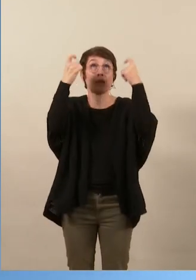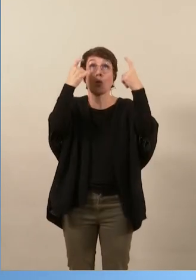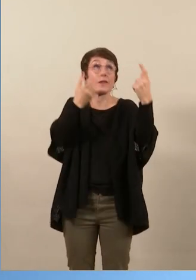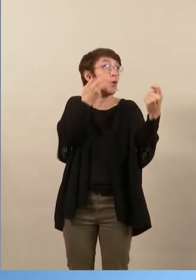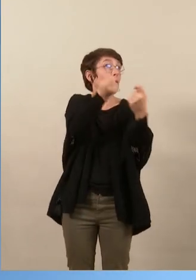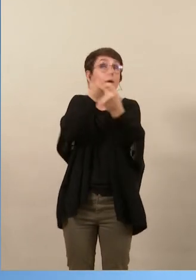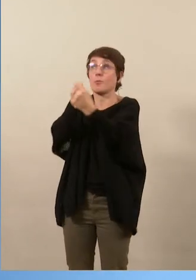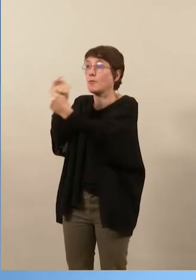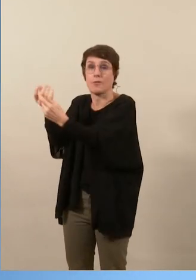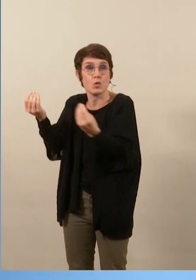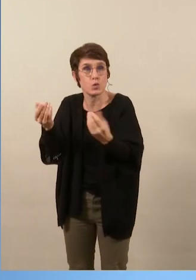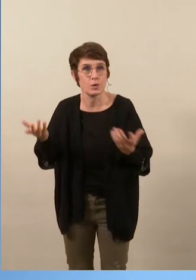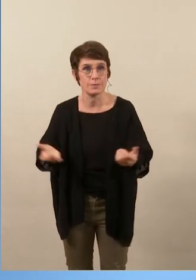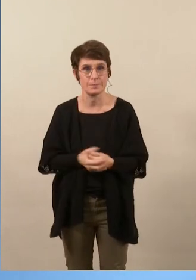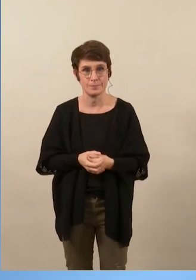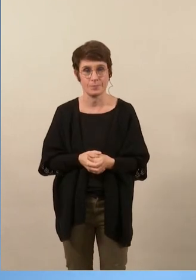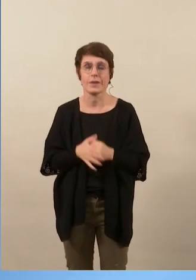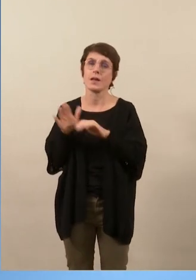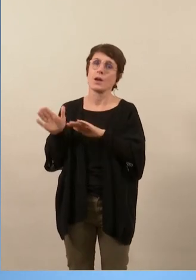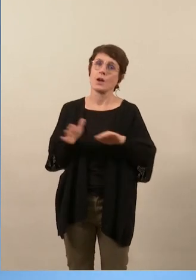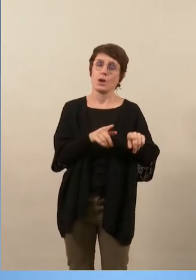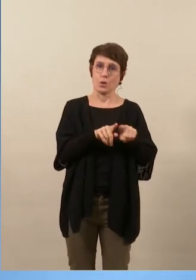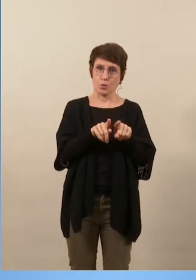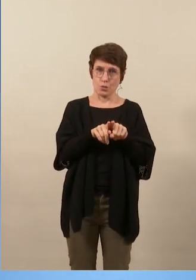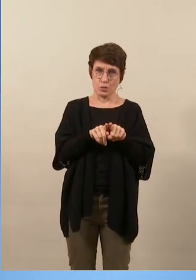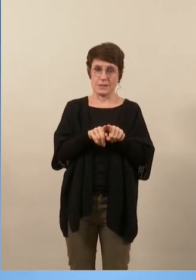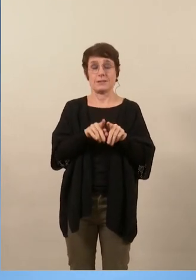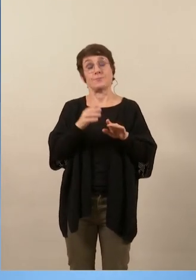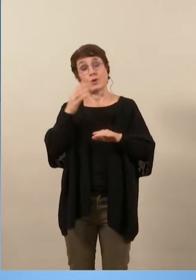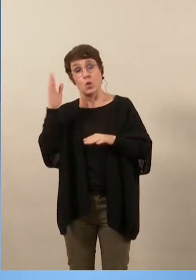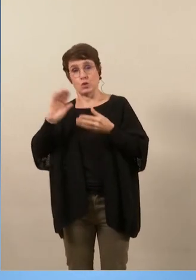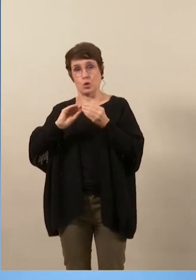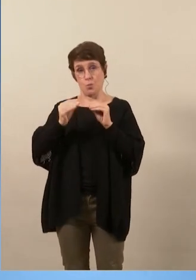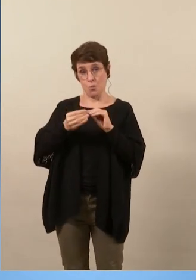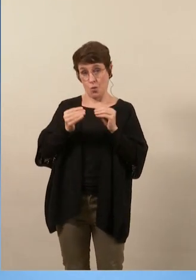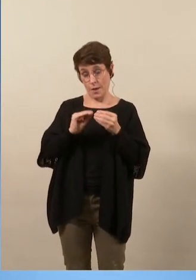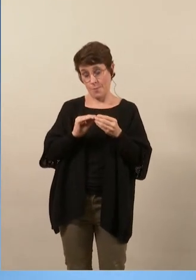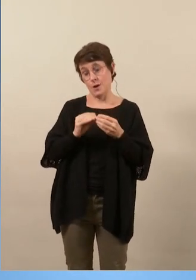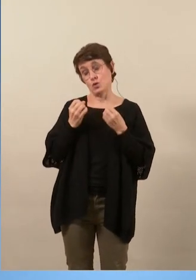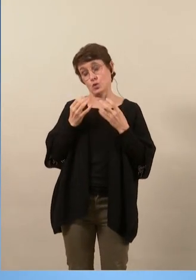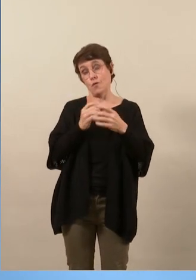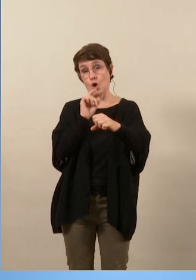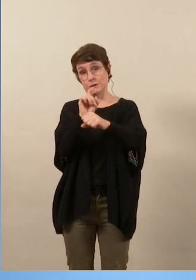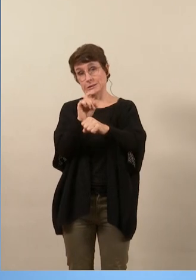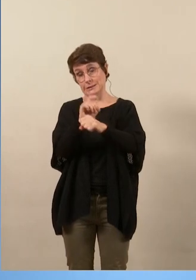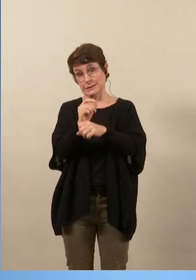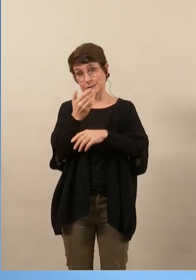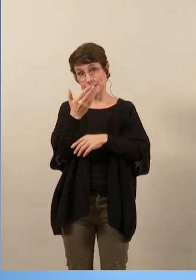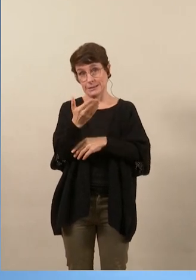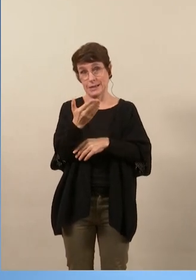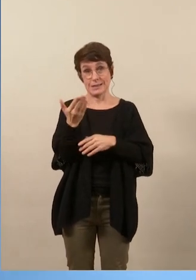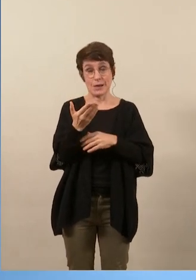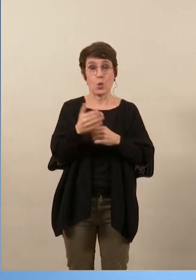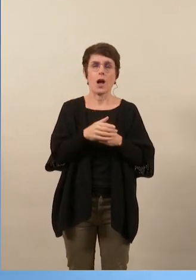c'est aussi un problème de fond qui va de paire avec ce qui vous est souvent reproché avancé ou pas de course muni des